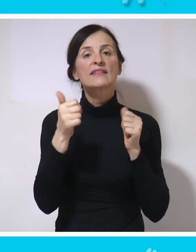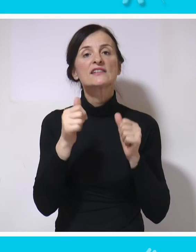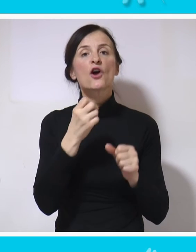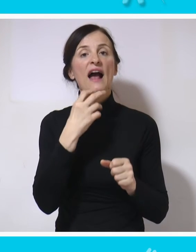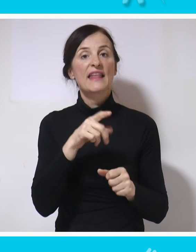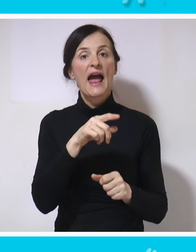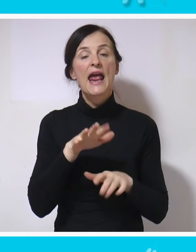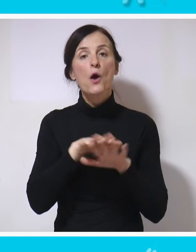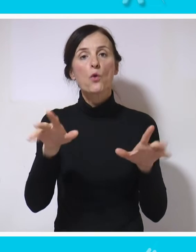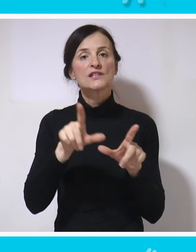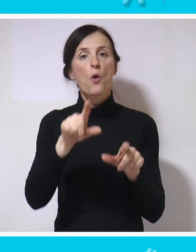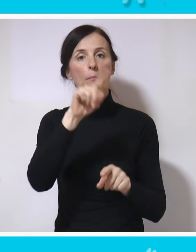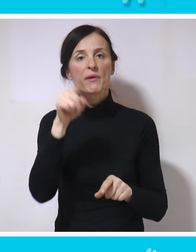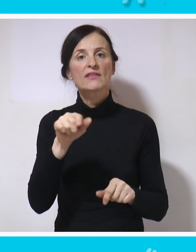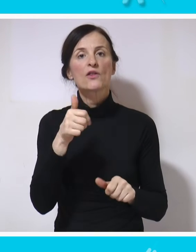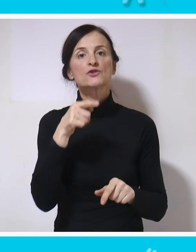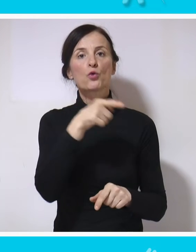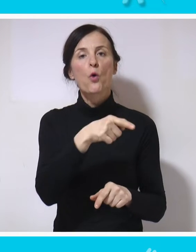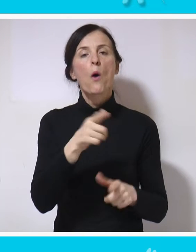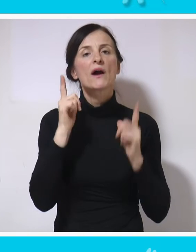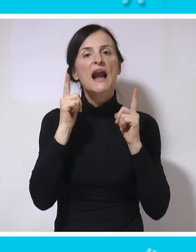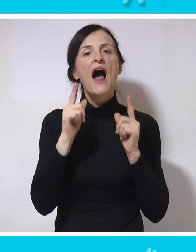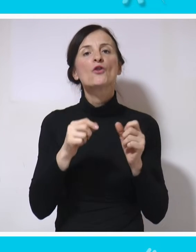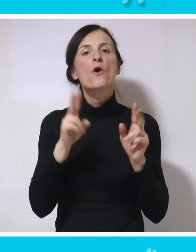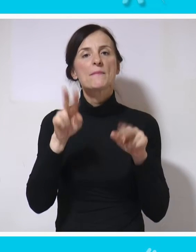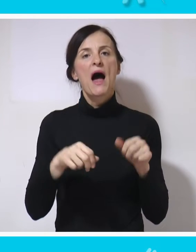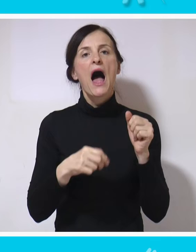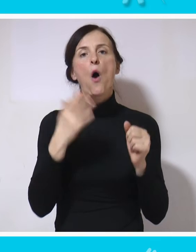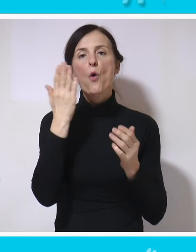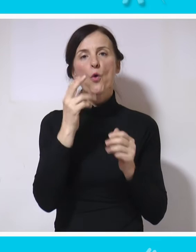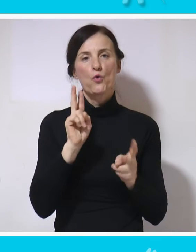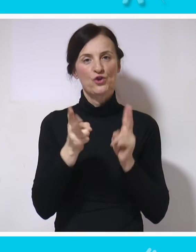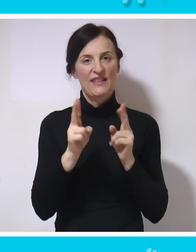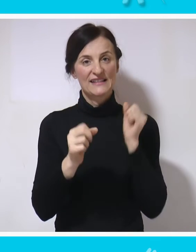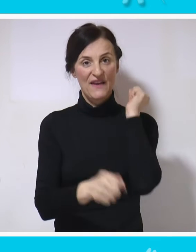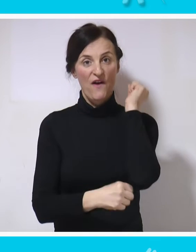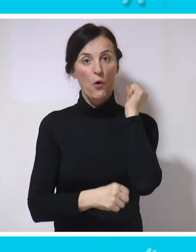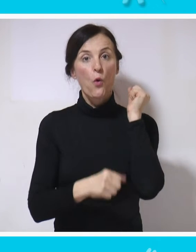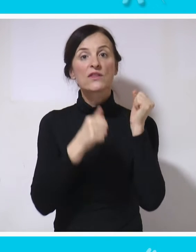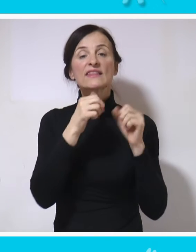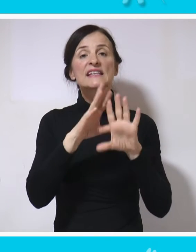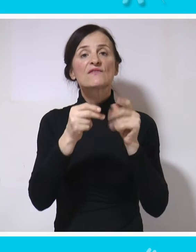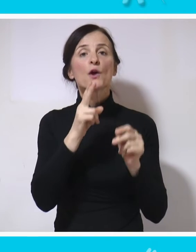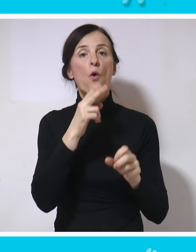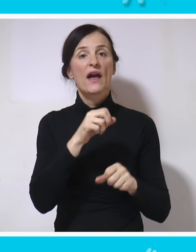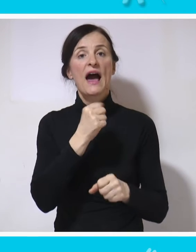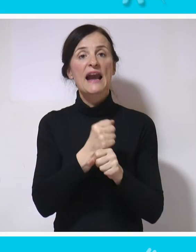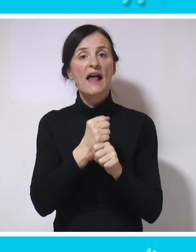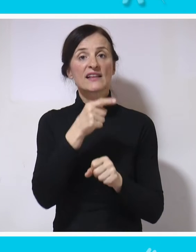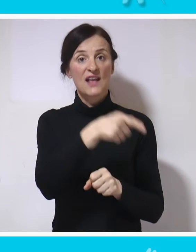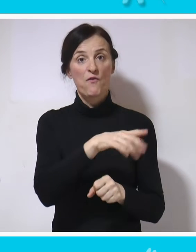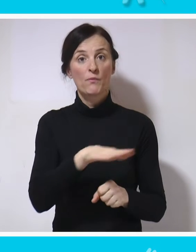kada je inkluzija u pitanju je to što je u tom gradu učiteljski fakultet, pa je većina kadrova koji rade sa